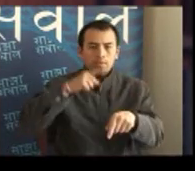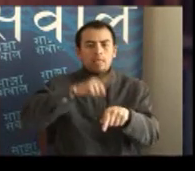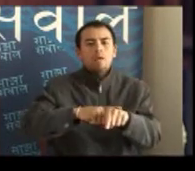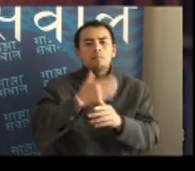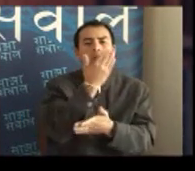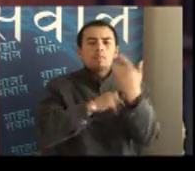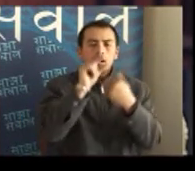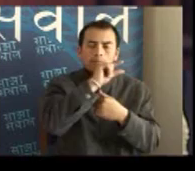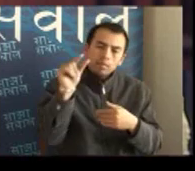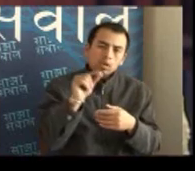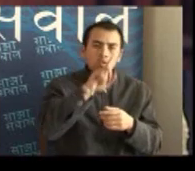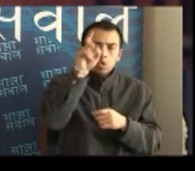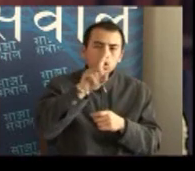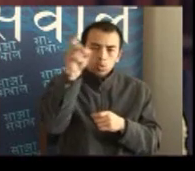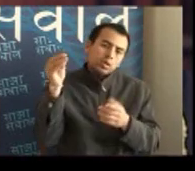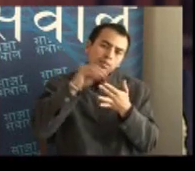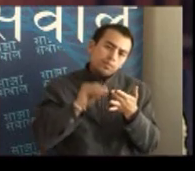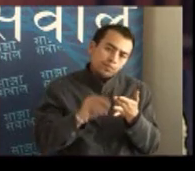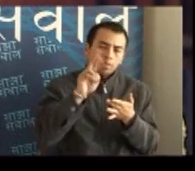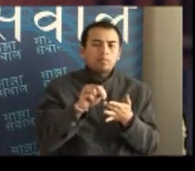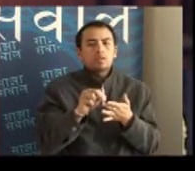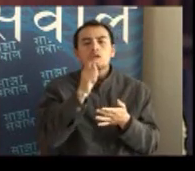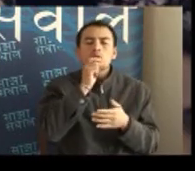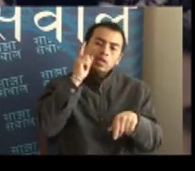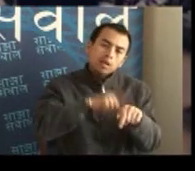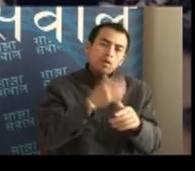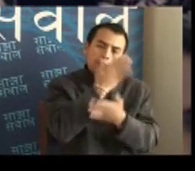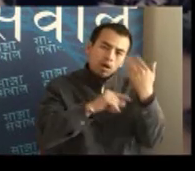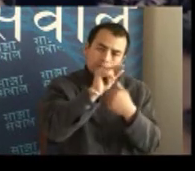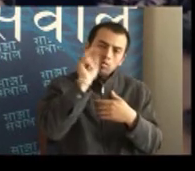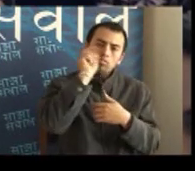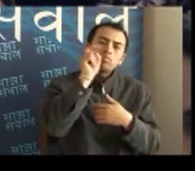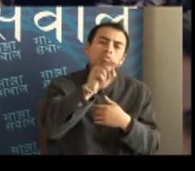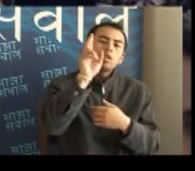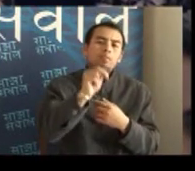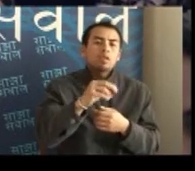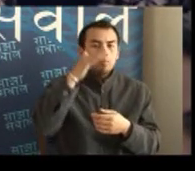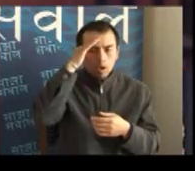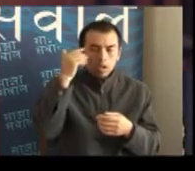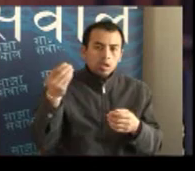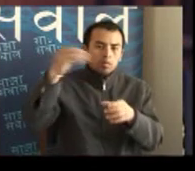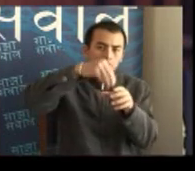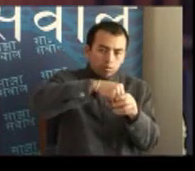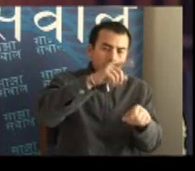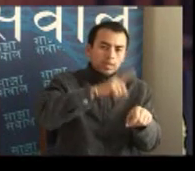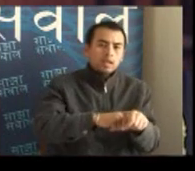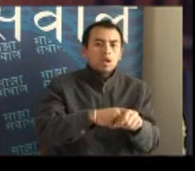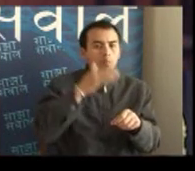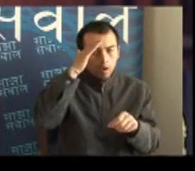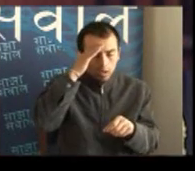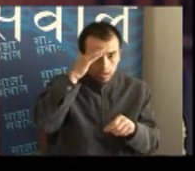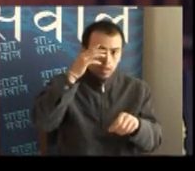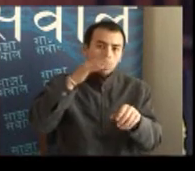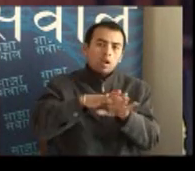अपाङ्गता सम्बन्धी केही क्वेसनहरू हुनुपर्छ, इन्टरभ्यूमा पनि अपाङ्गता सम्बन्धी सोधिनुपर्छ, र प्रहरीहरूको भर्ती गरिन्छ त्यति बेला पनि अपाङ्गता सम्बन्धी